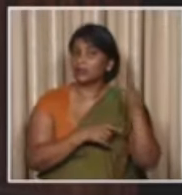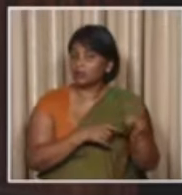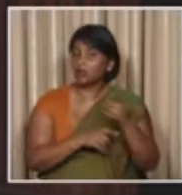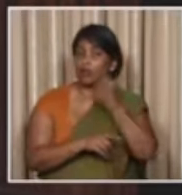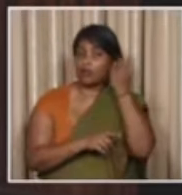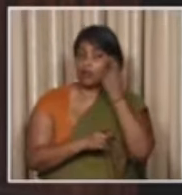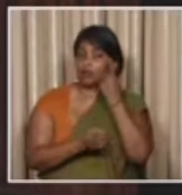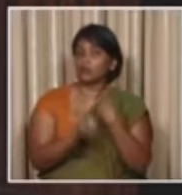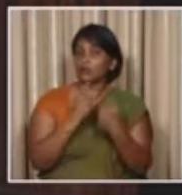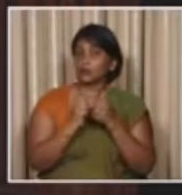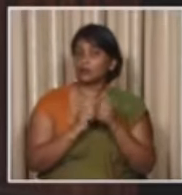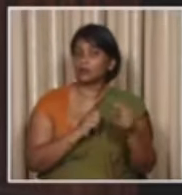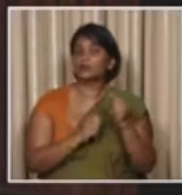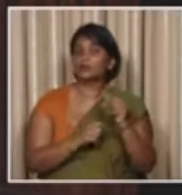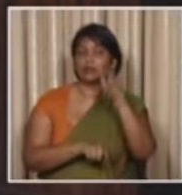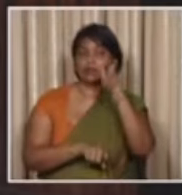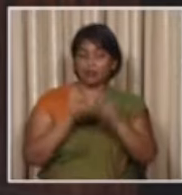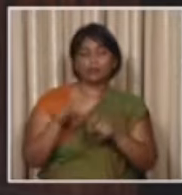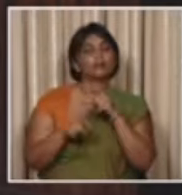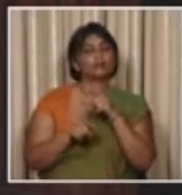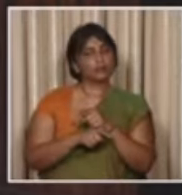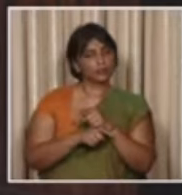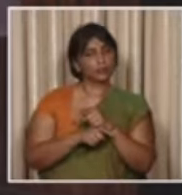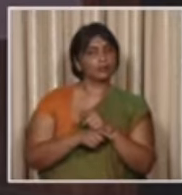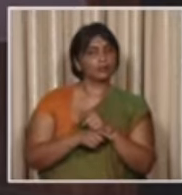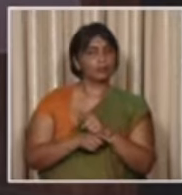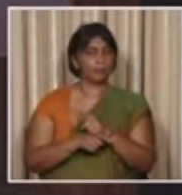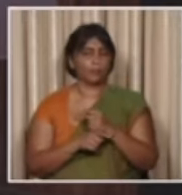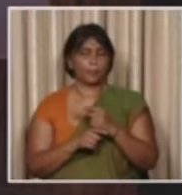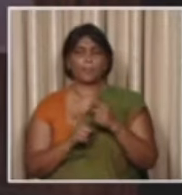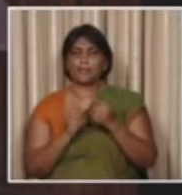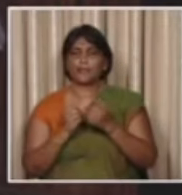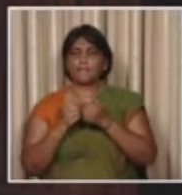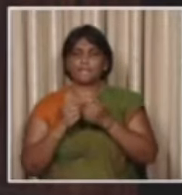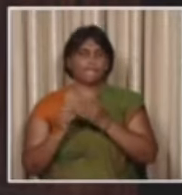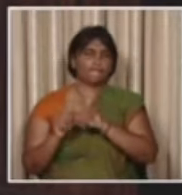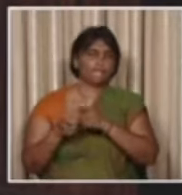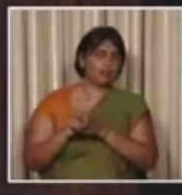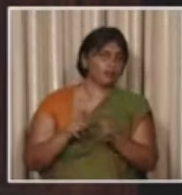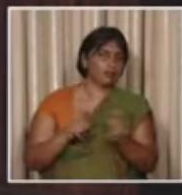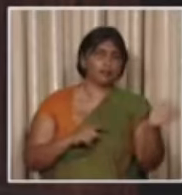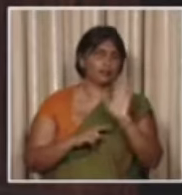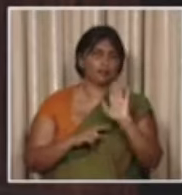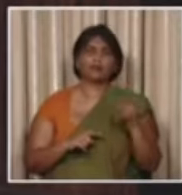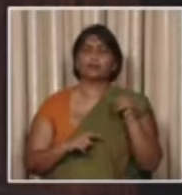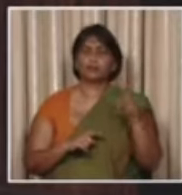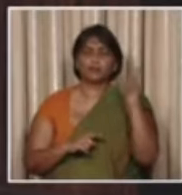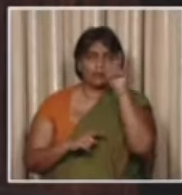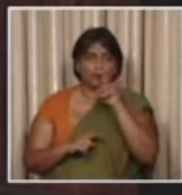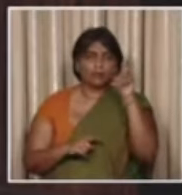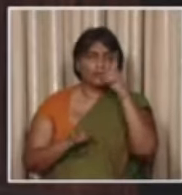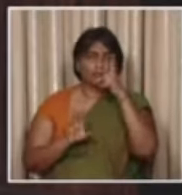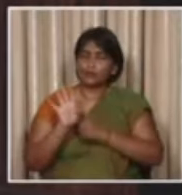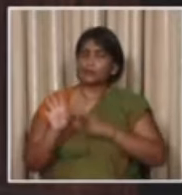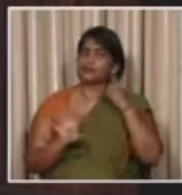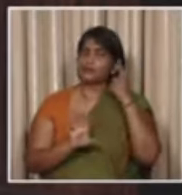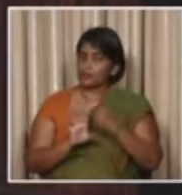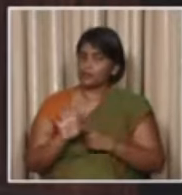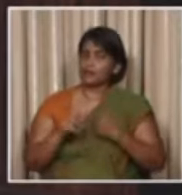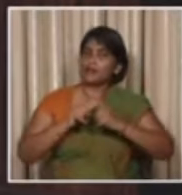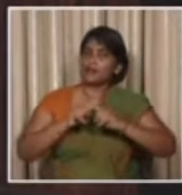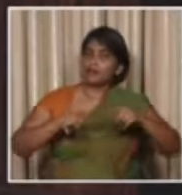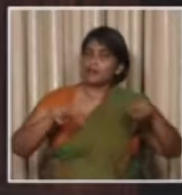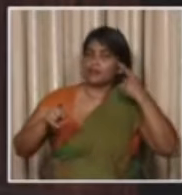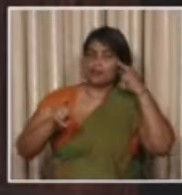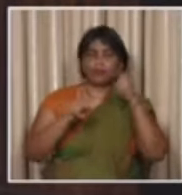හොයන විමර්ශන කටයුතුේ විමර්ශන නිලධාරීන් කළා මේක වෙන වෙන පැත්තකට හරවන්න එපා. මේක මාසෙන් මාසෙ අවුරුද්දෙන් අවුරුද්ද වෙන වෙන දේවල්